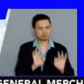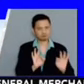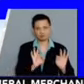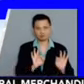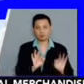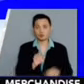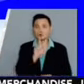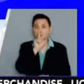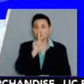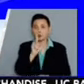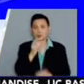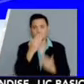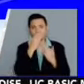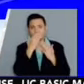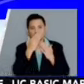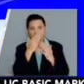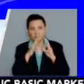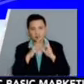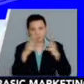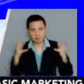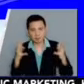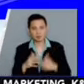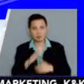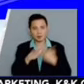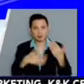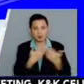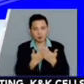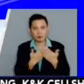mga kasamahan ko sa Mancom,